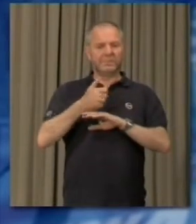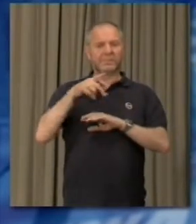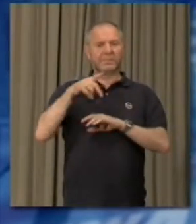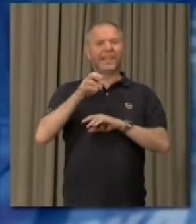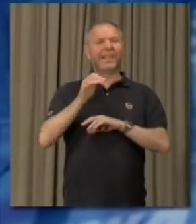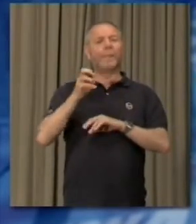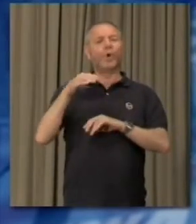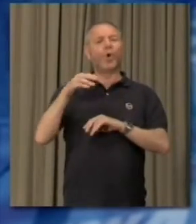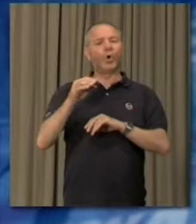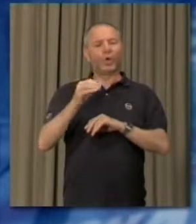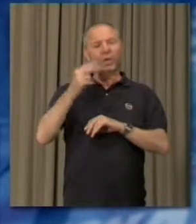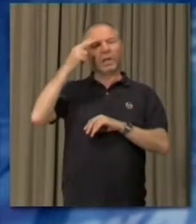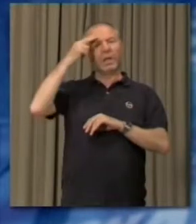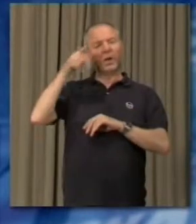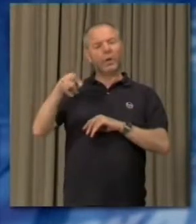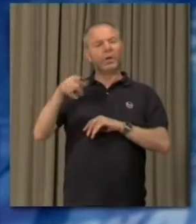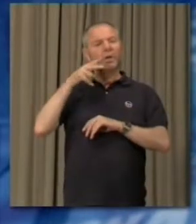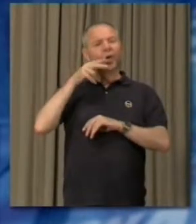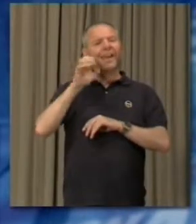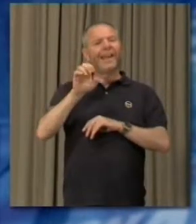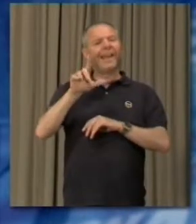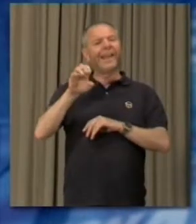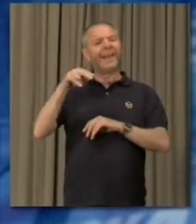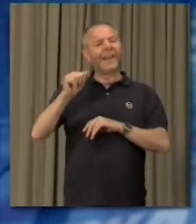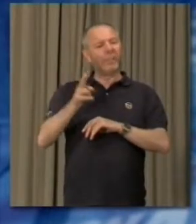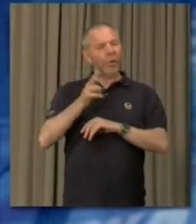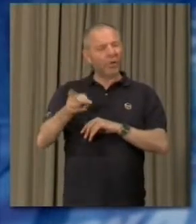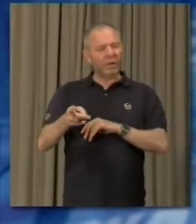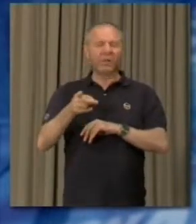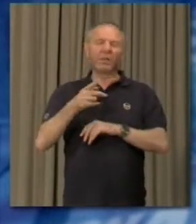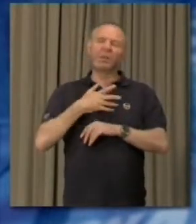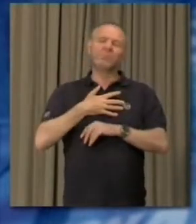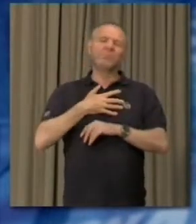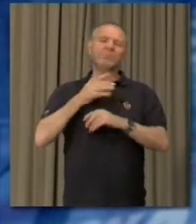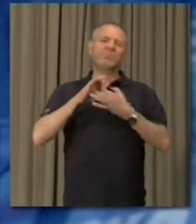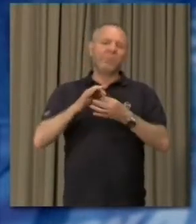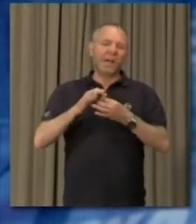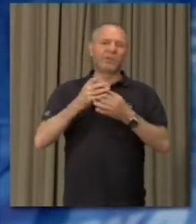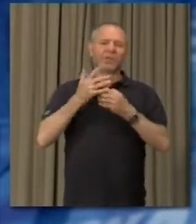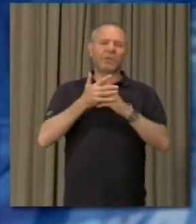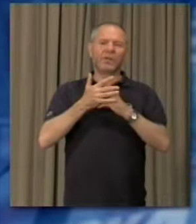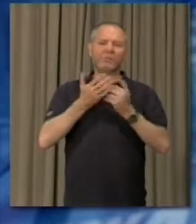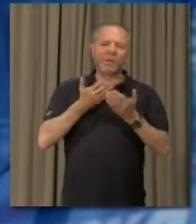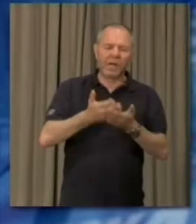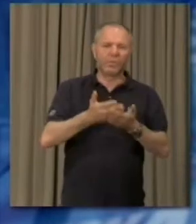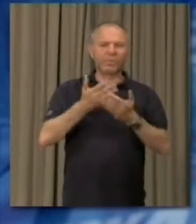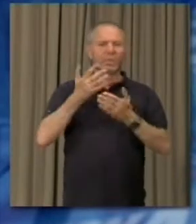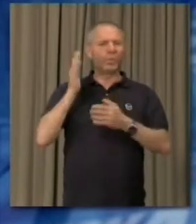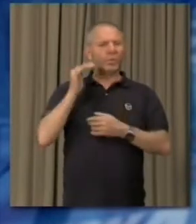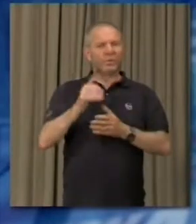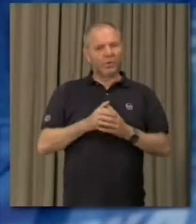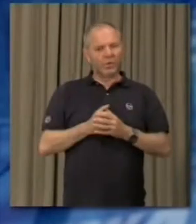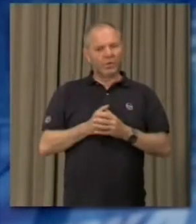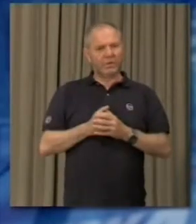Bellebono, ha ricordato Elena come una persona carica di amore e di pace, sentimenti che traspiravano dai comportamenti quotidiani di Elena. Gli amici